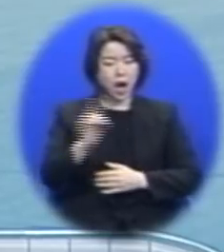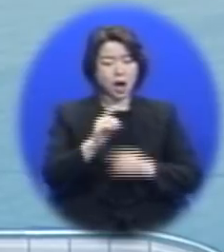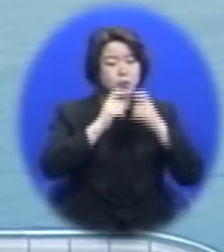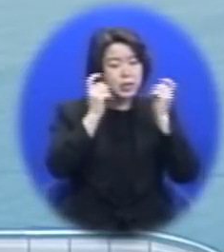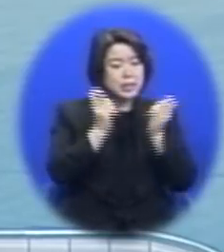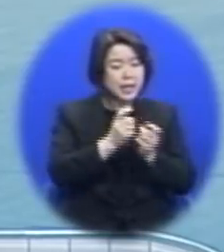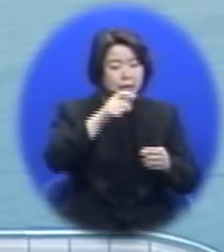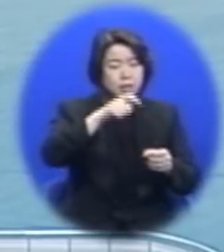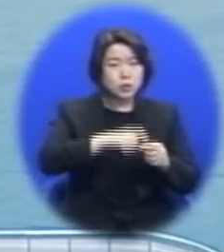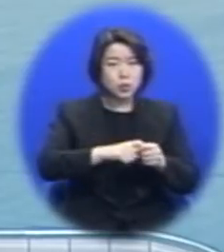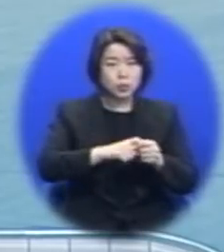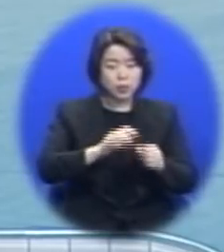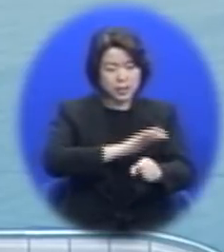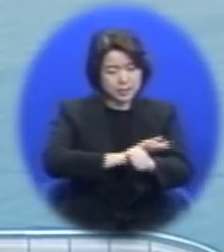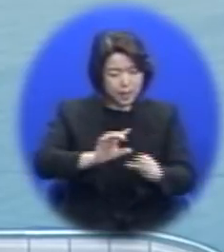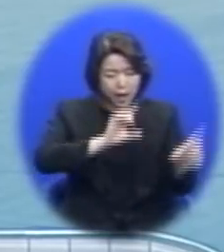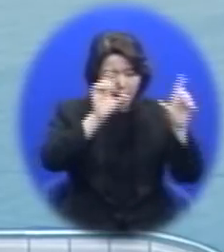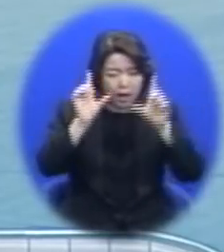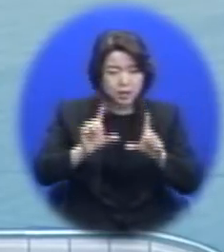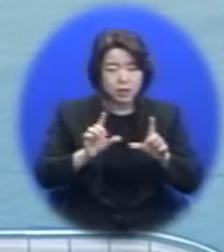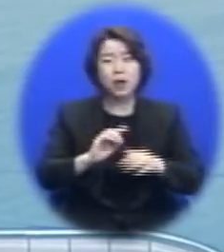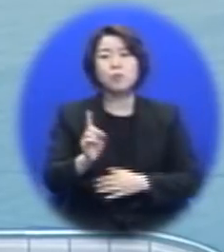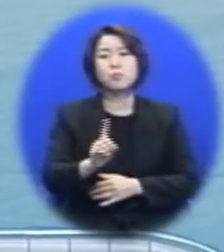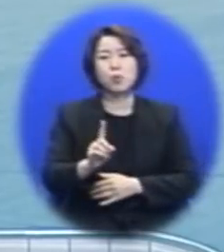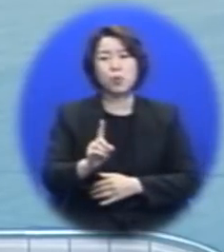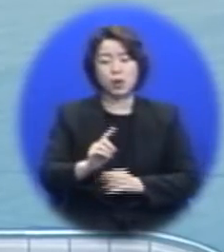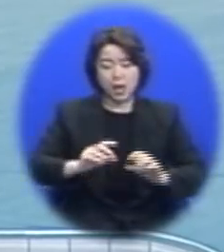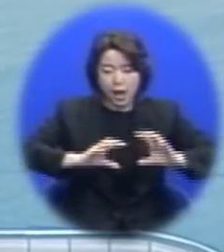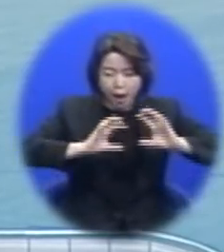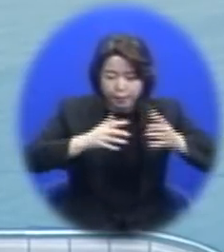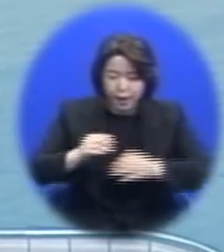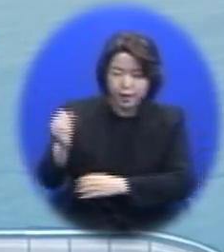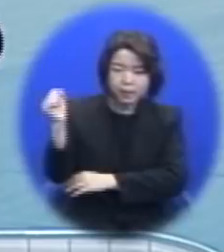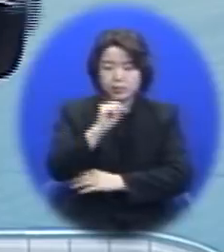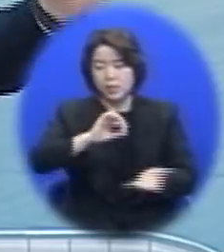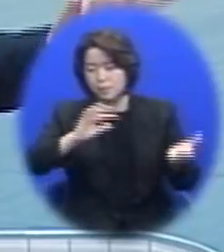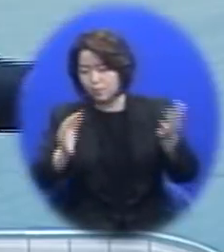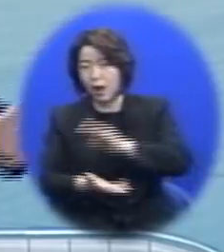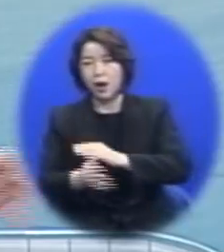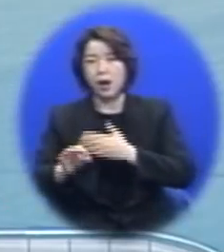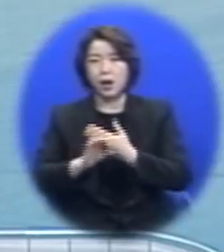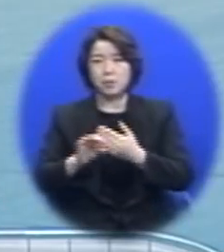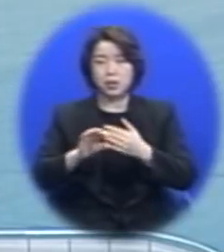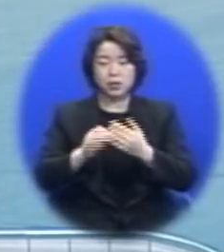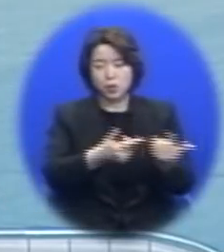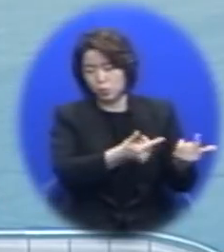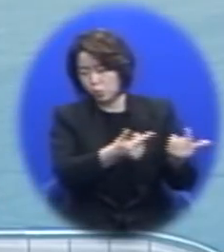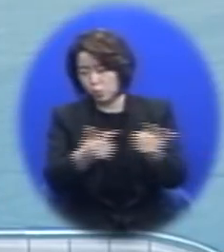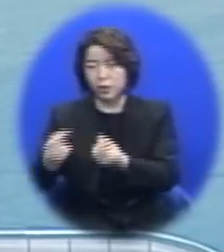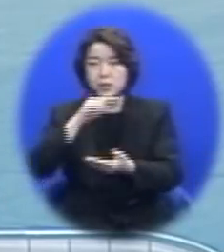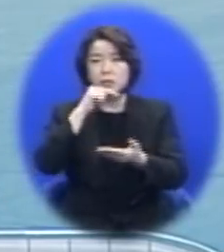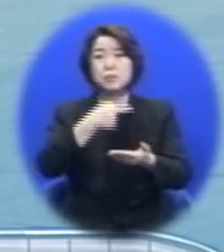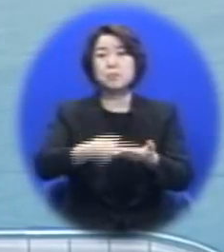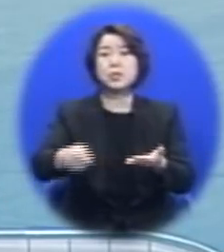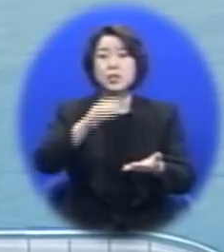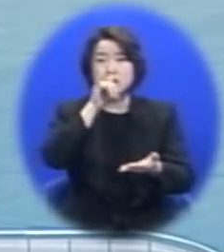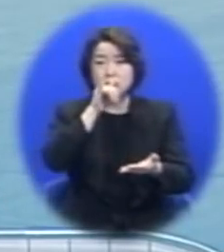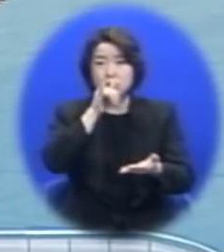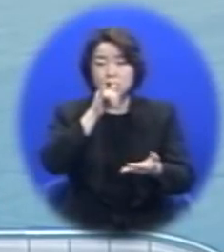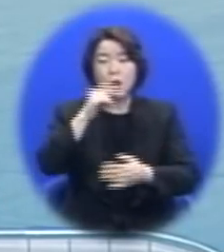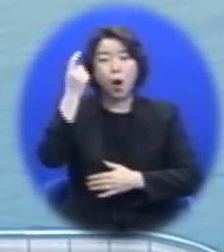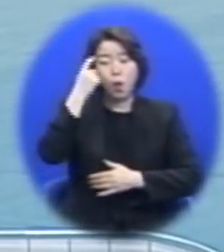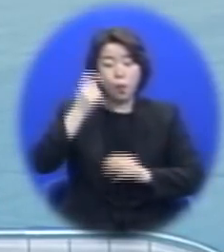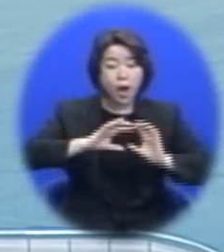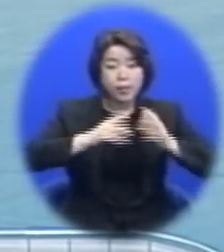잘 살아보려고 하면 뭐합니까? 나라가 뒤집어지고 흔들어지면 다 피해를 당하잖아요. 근데 왜 나라가